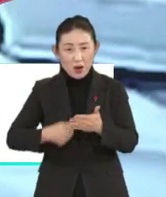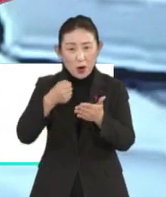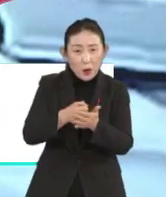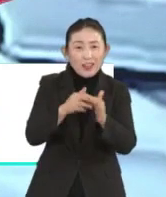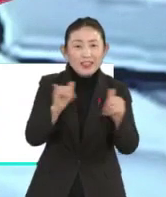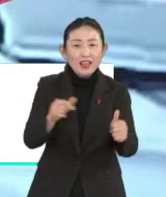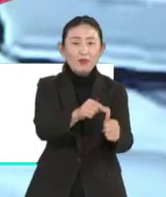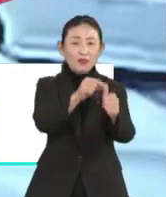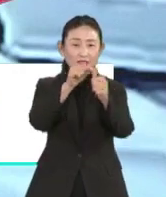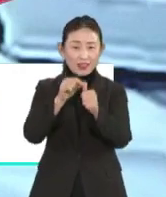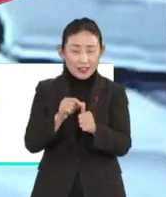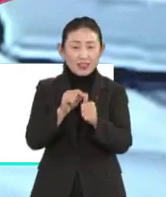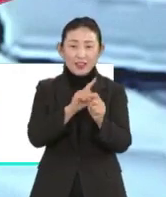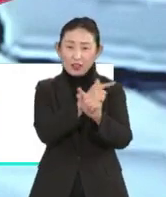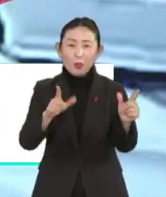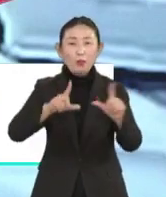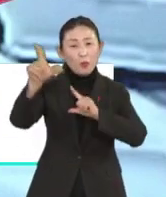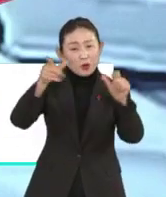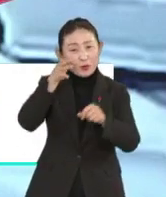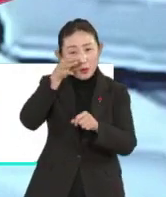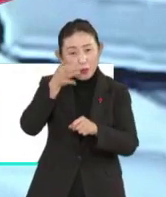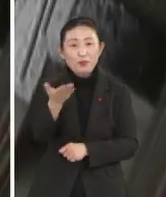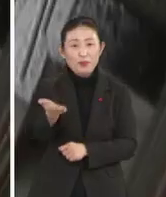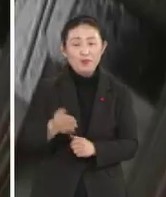이수복 기자가 돌아봤습니다